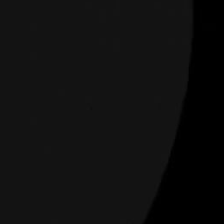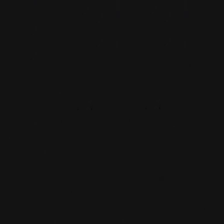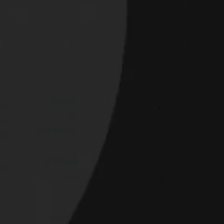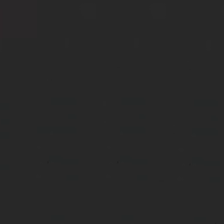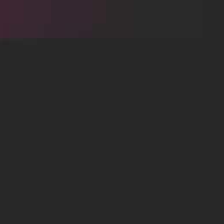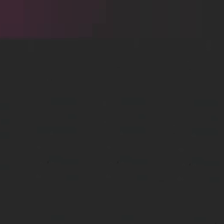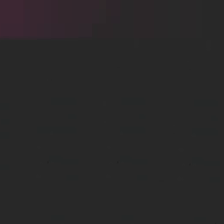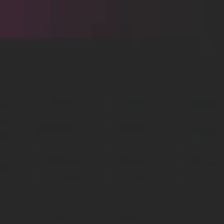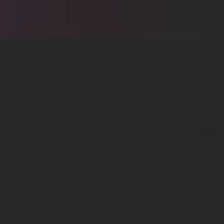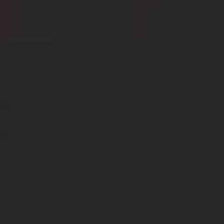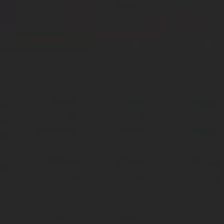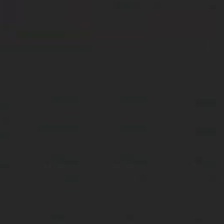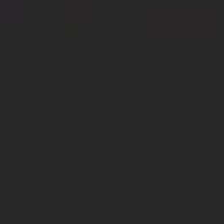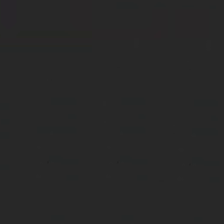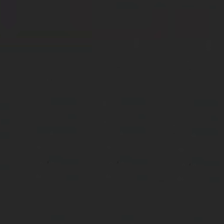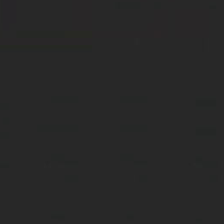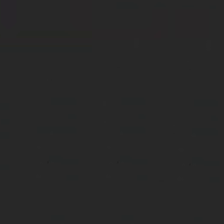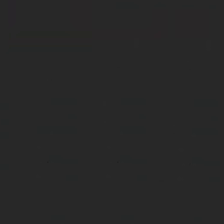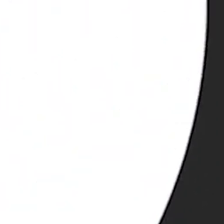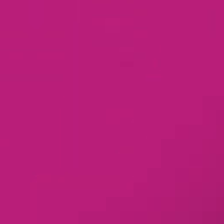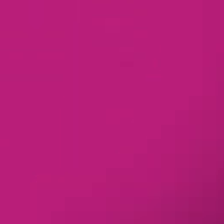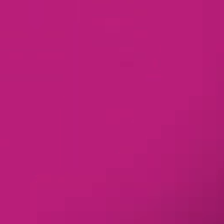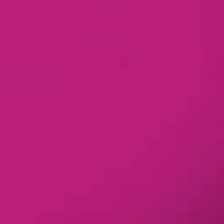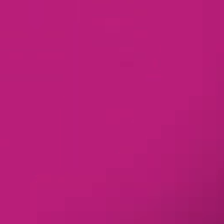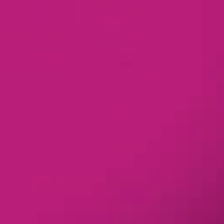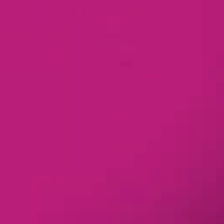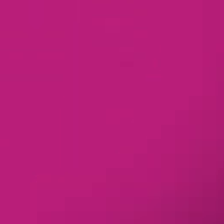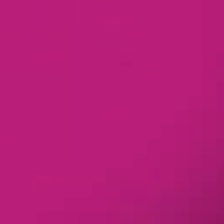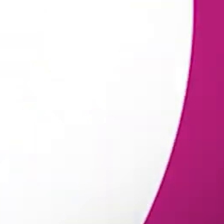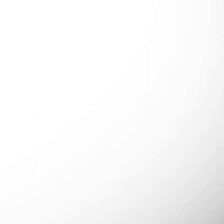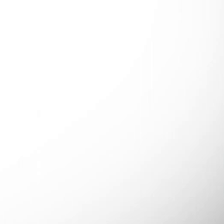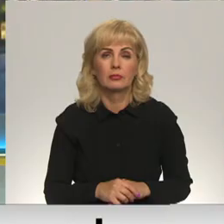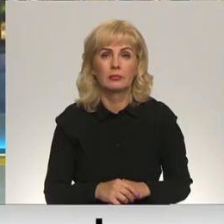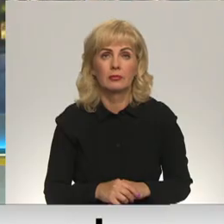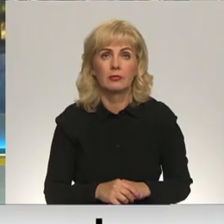Re, visi ēters ir te!